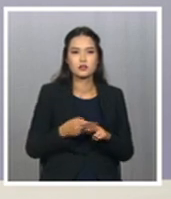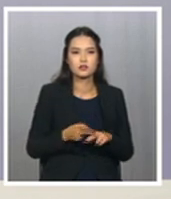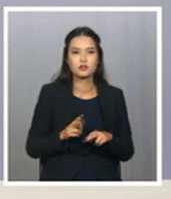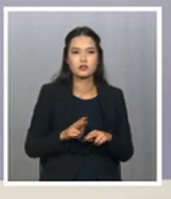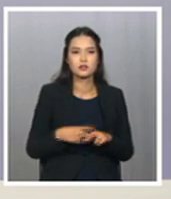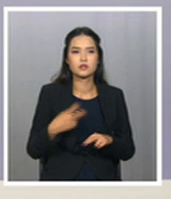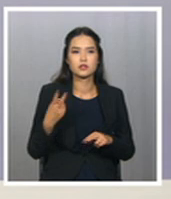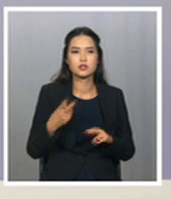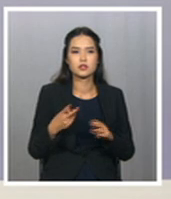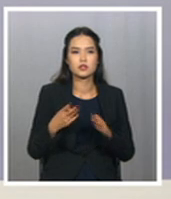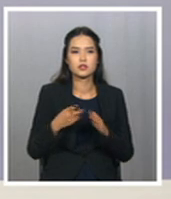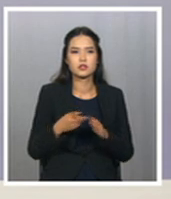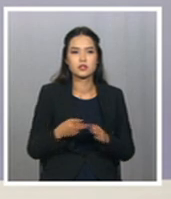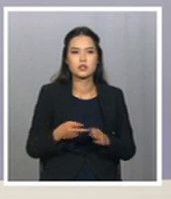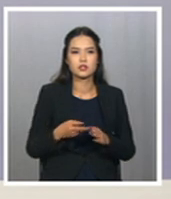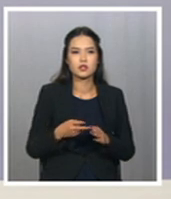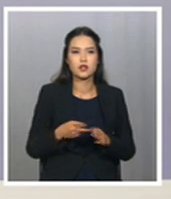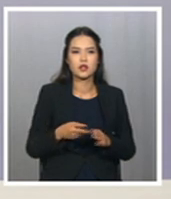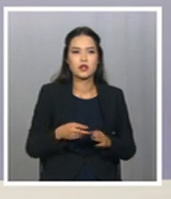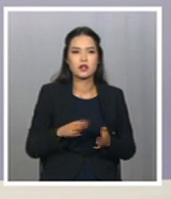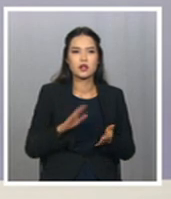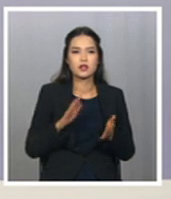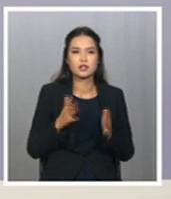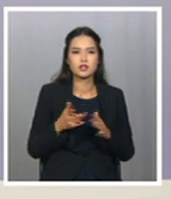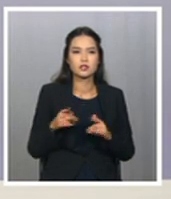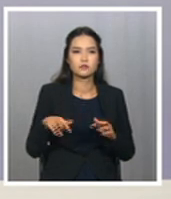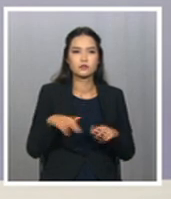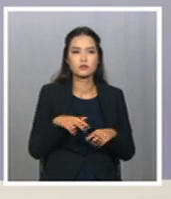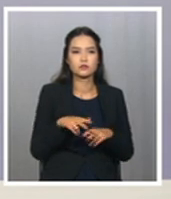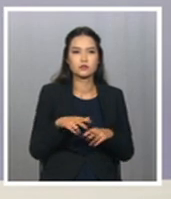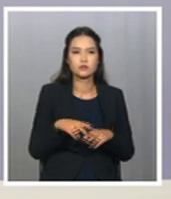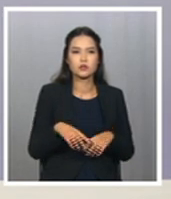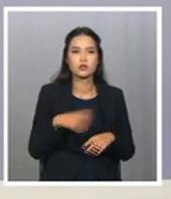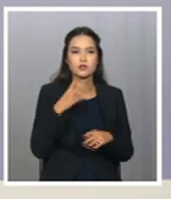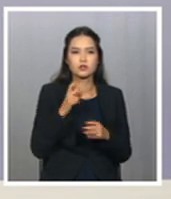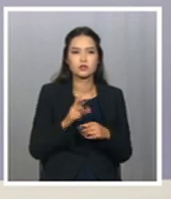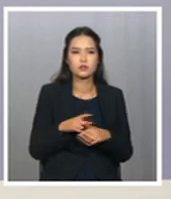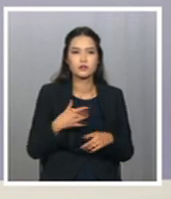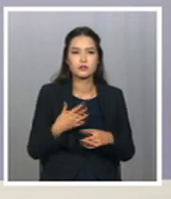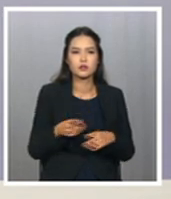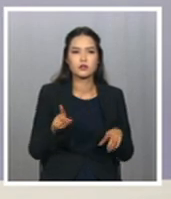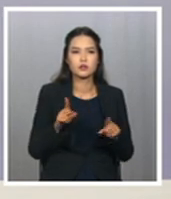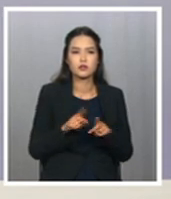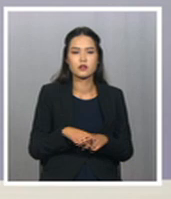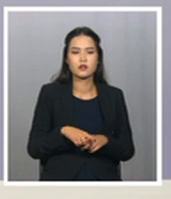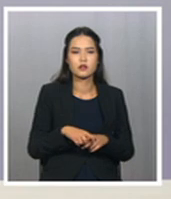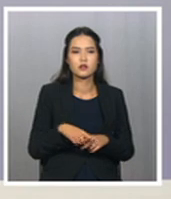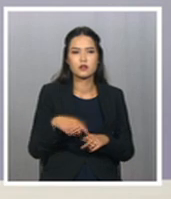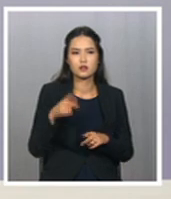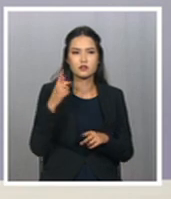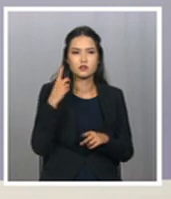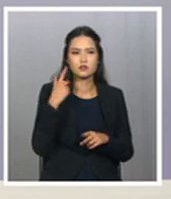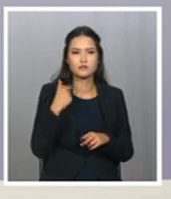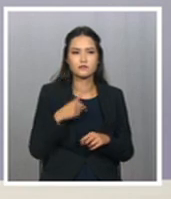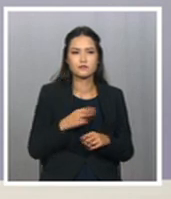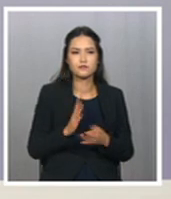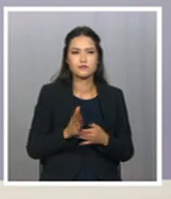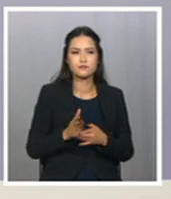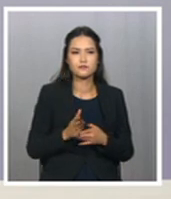есімге сыйынып жүремін деген сөзі де осы айтқанымыздың дәлелі болса керек.